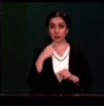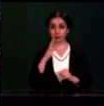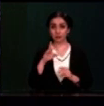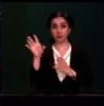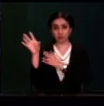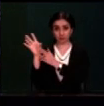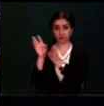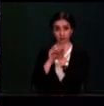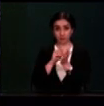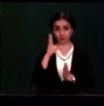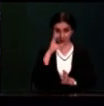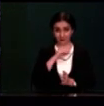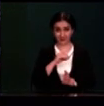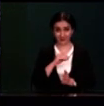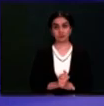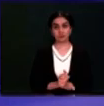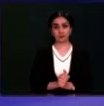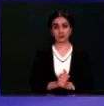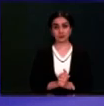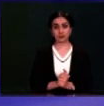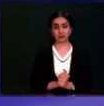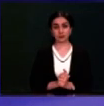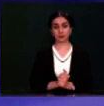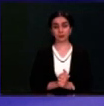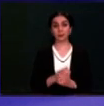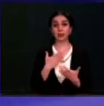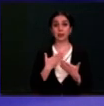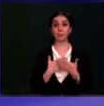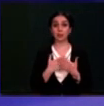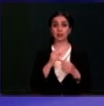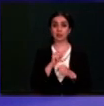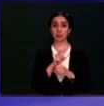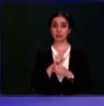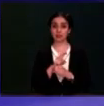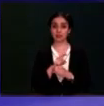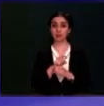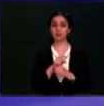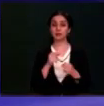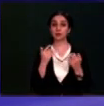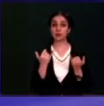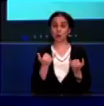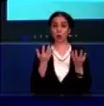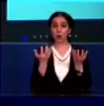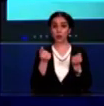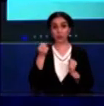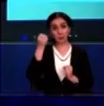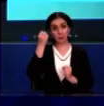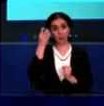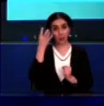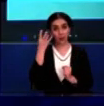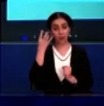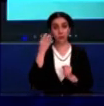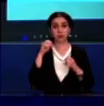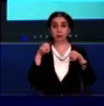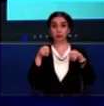Yozishga ulgurdingiz deb umid qilaman. Masala. Endi olgan bilimlarimizni masala